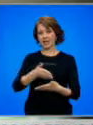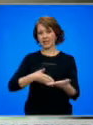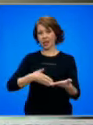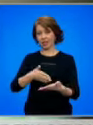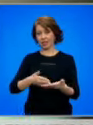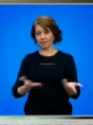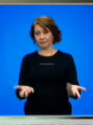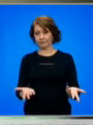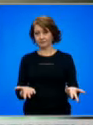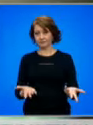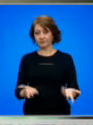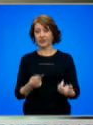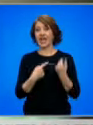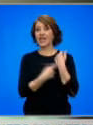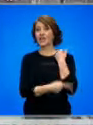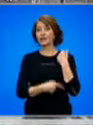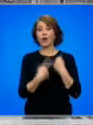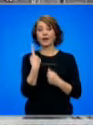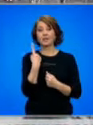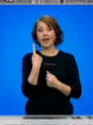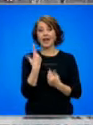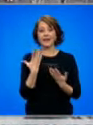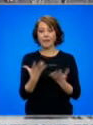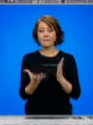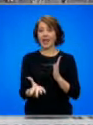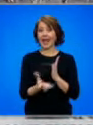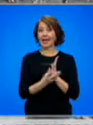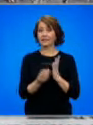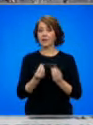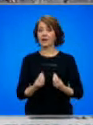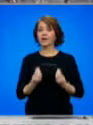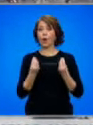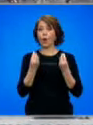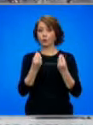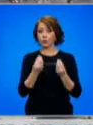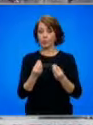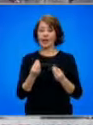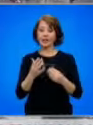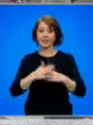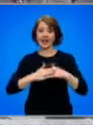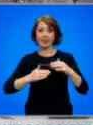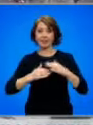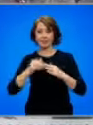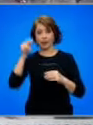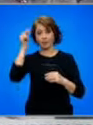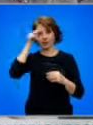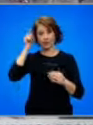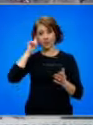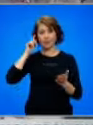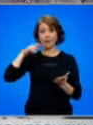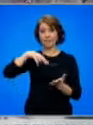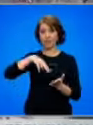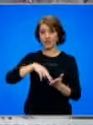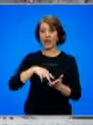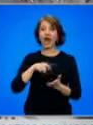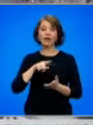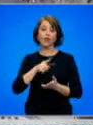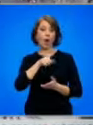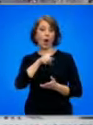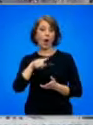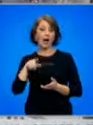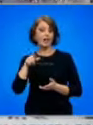плешка. Историята е една. Експерти одобряват желанието за надграждане на българската позиция, но според тях ще е грешка промяна в